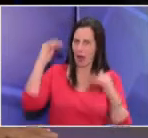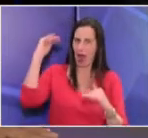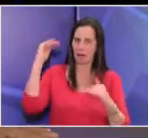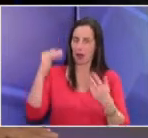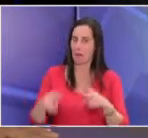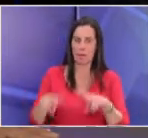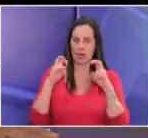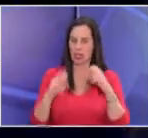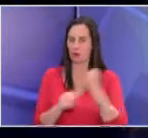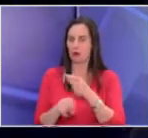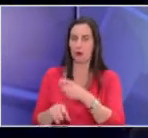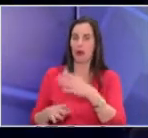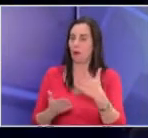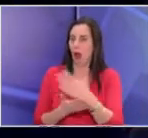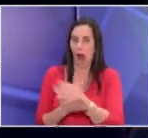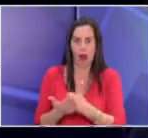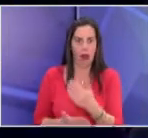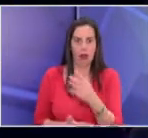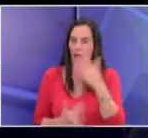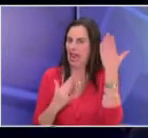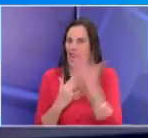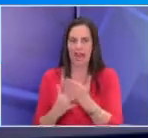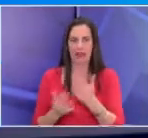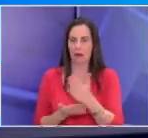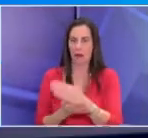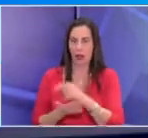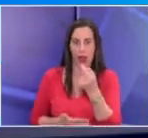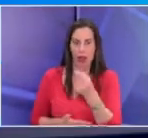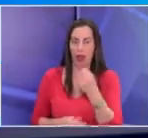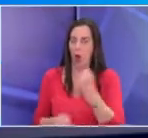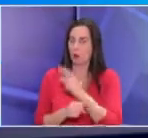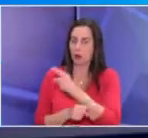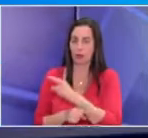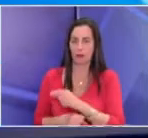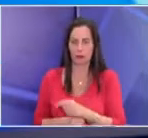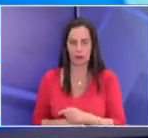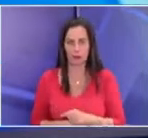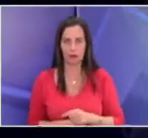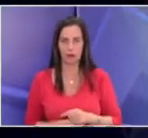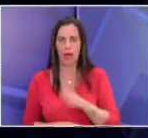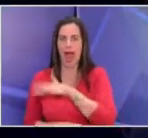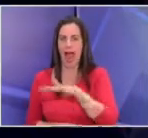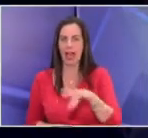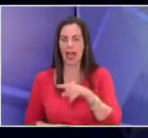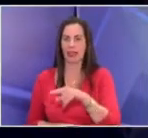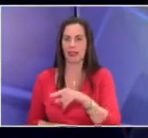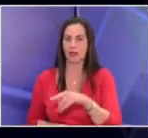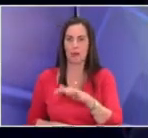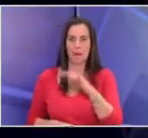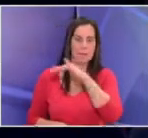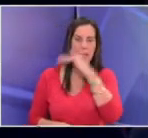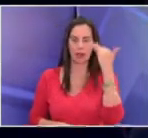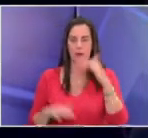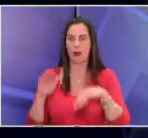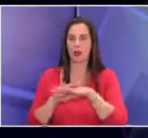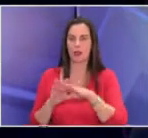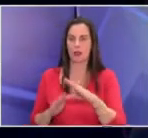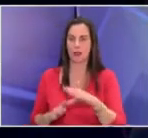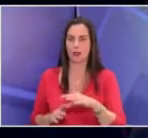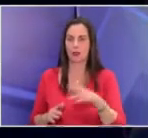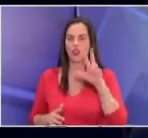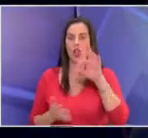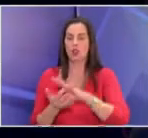ילדי תימן, מזרח ובלקן. אבל הנה, נושא מה אמרת, נושא לה. זה, מי שלא יצהיר על זה, אני לא מצביע לו.